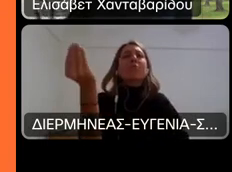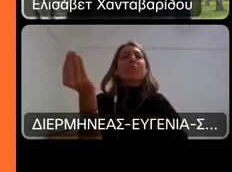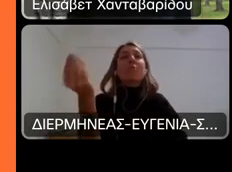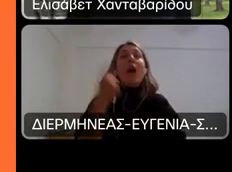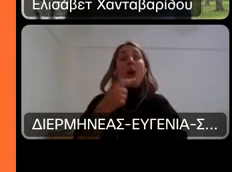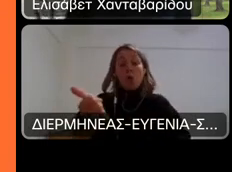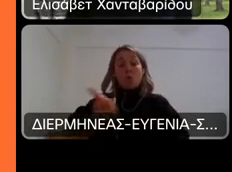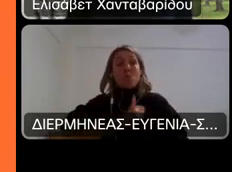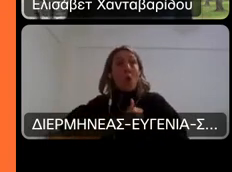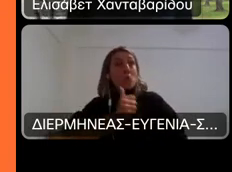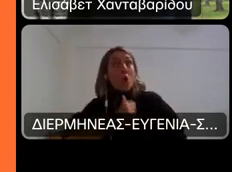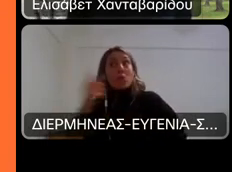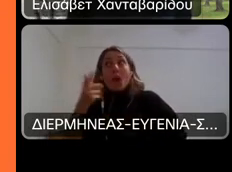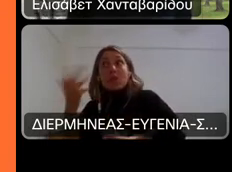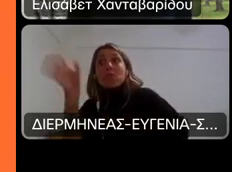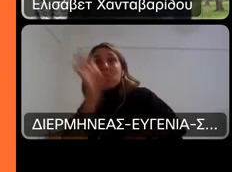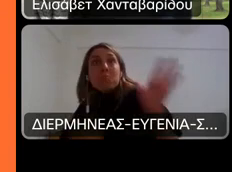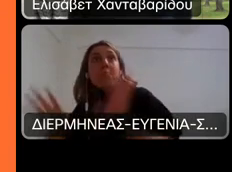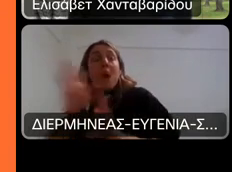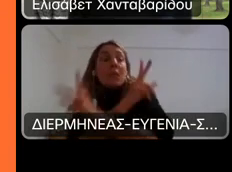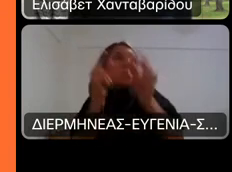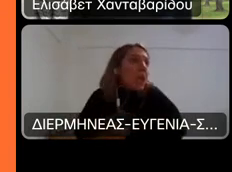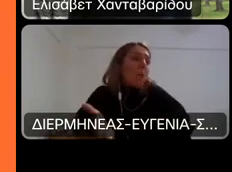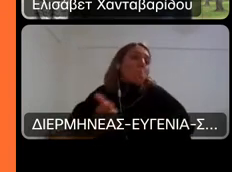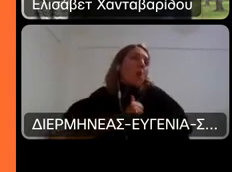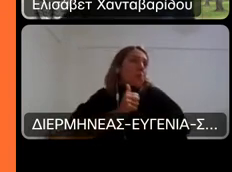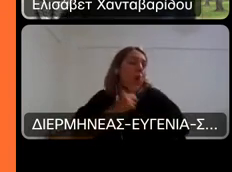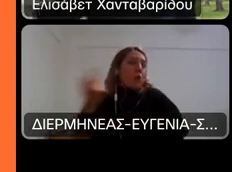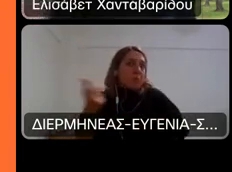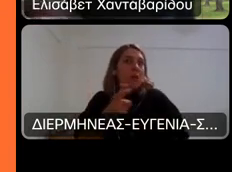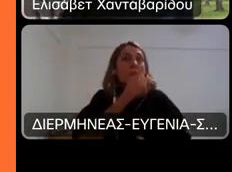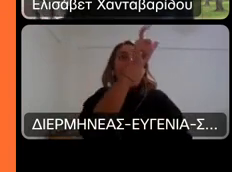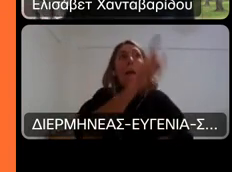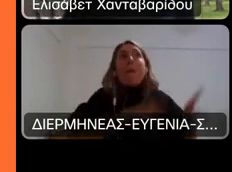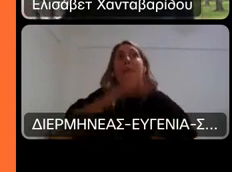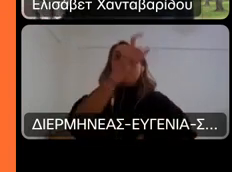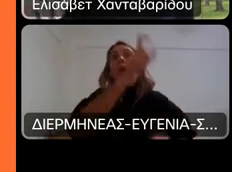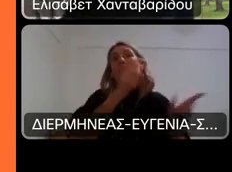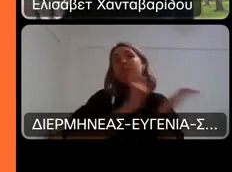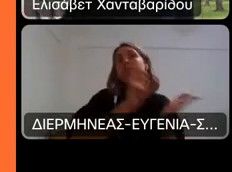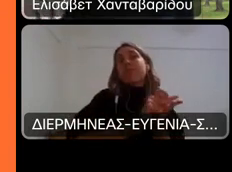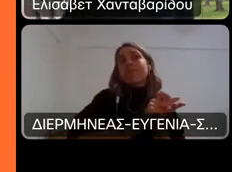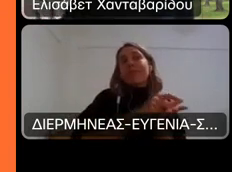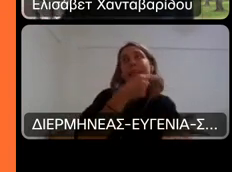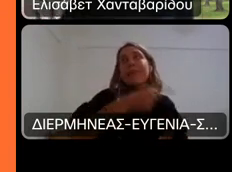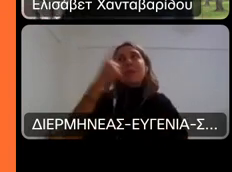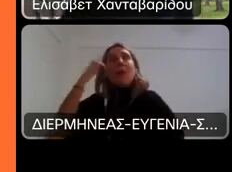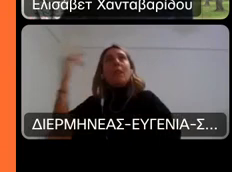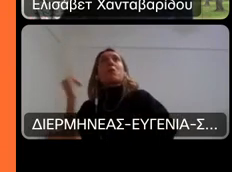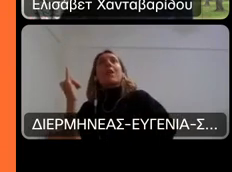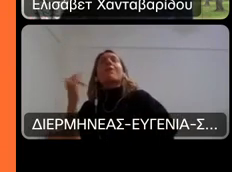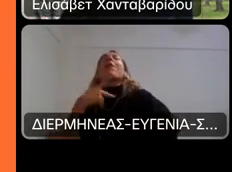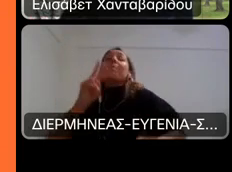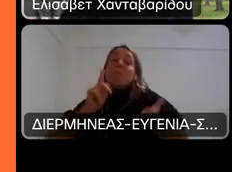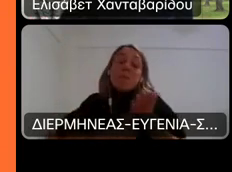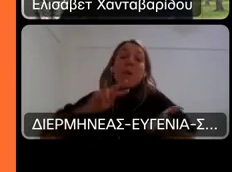από μόνοι μας, ίσως να εξάγουμε κάποια συμπεράσματα ή να εκθέτουμε κάποια πρόσωπα χωρίς αυτά να το γνωρίζουν. Επομένως, πρέπει να είμαστε λίγο πιο προσεκτικοί και γι'